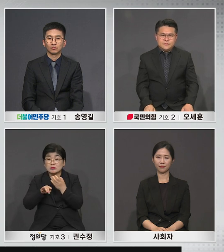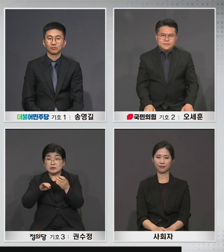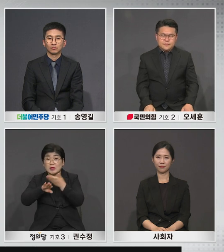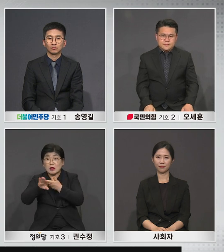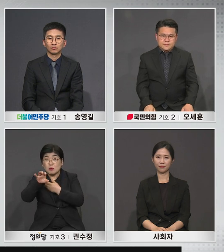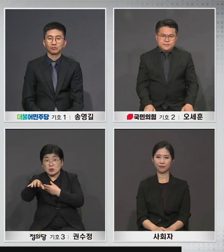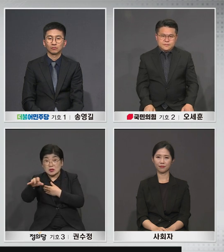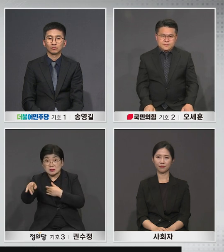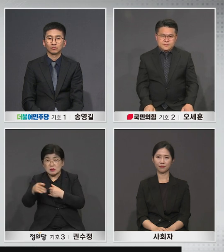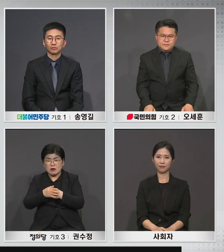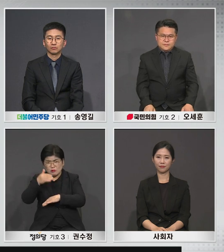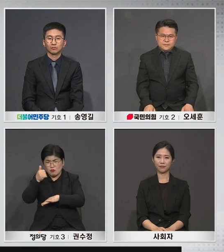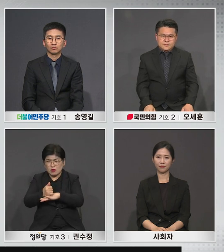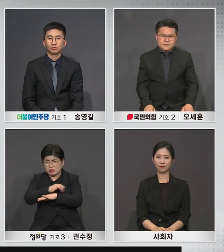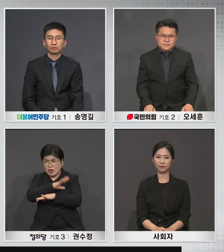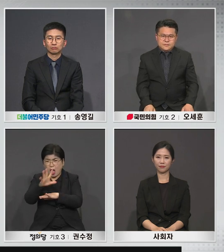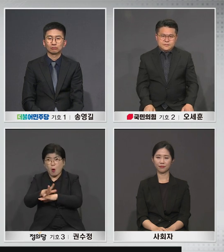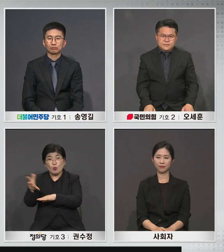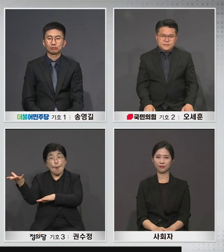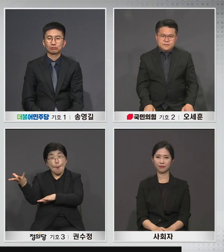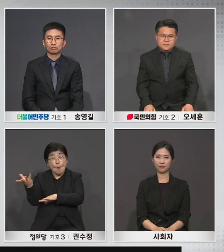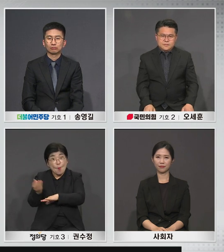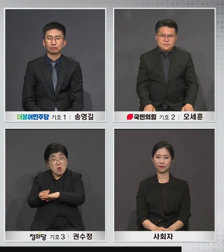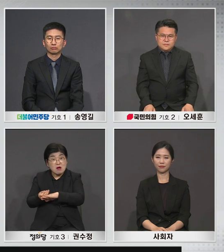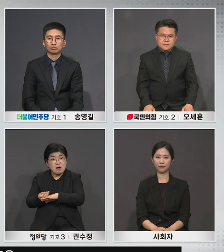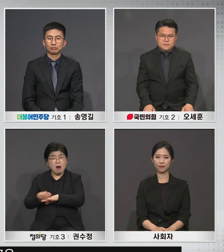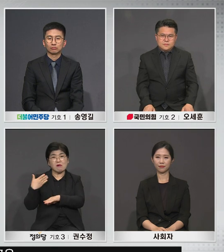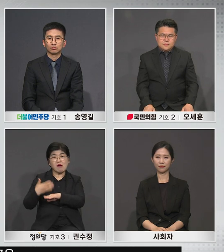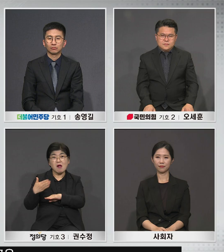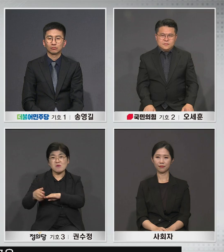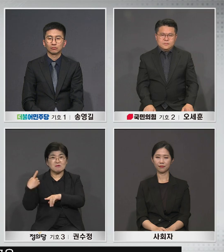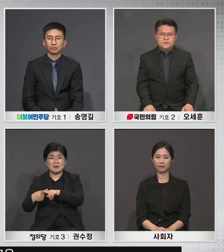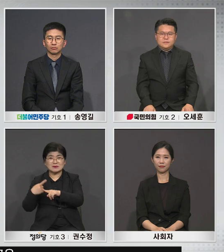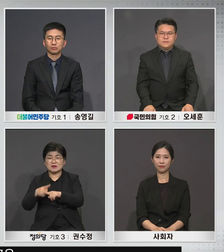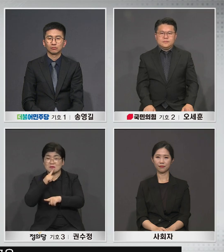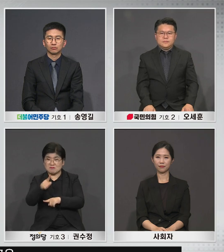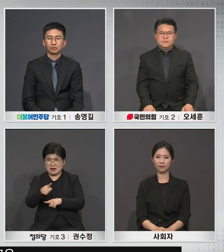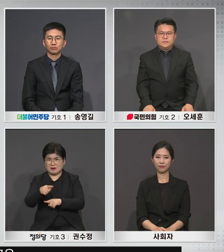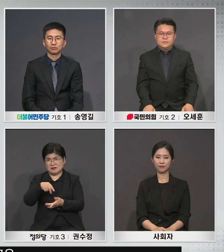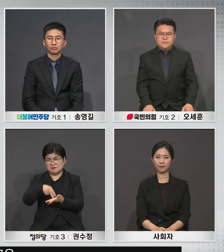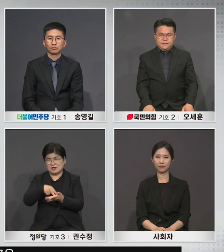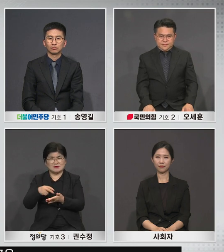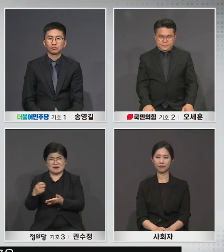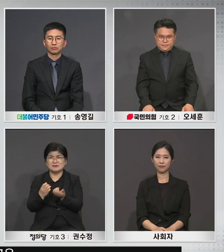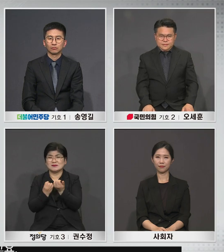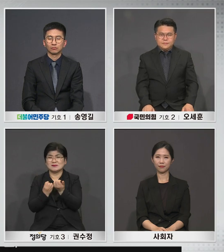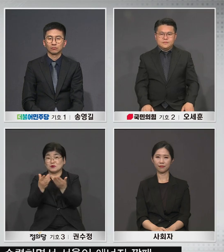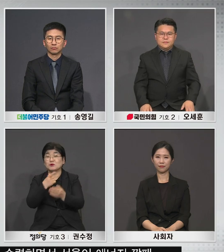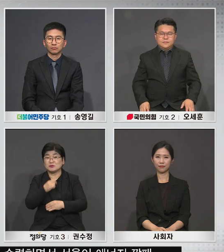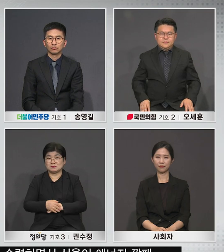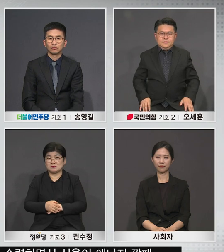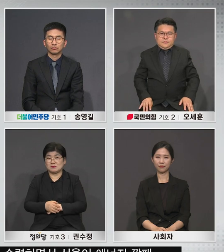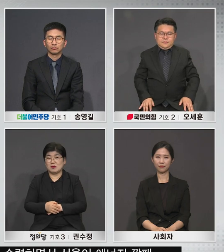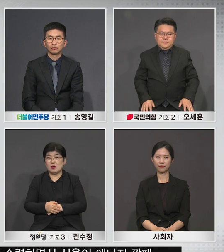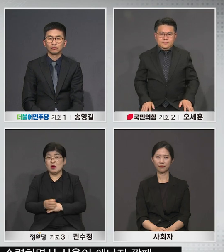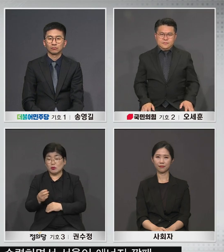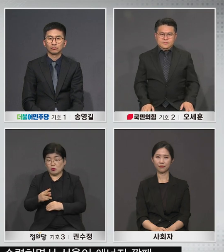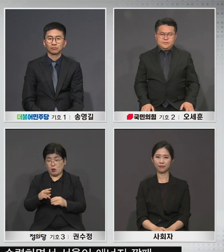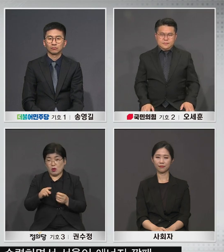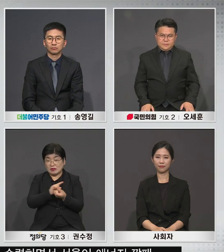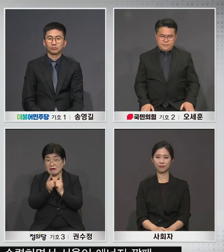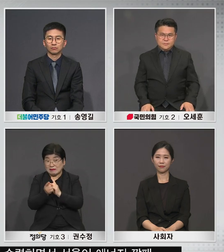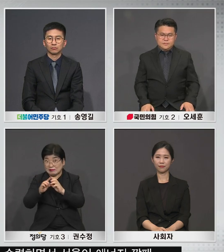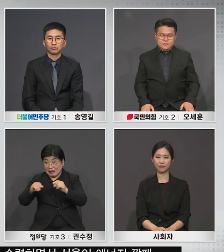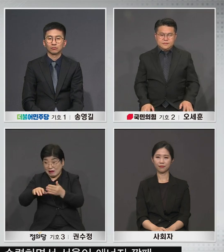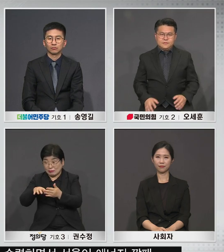에너지 깡패라는 말까지 듣는 이런 지경에 놓여져 있다는 것을 다시 한번 말씀드리도록 하겠습니다. 대체부지와 관련해서는 아까